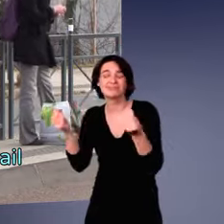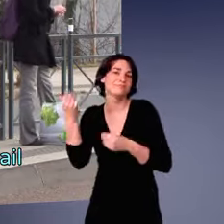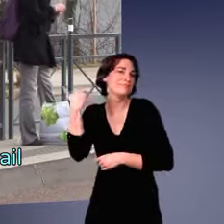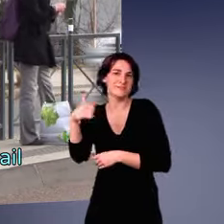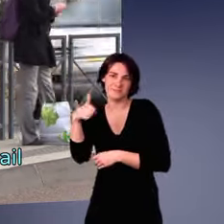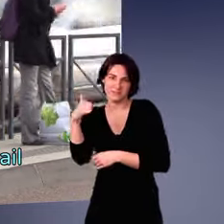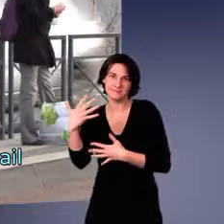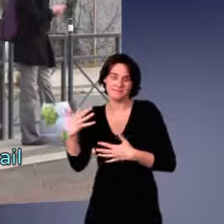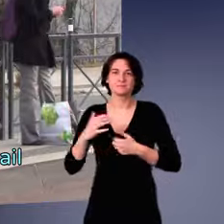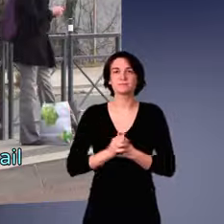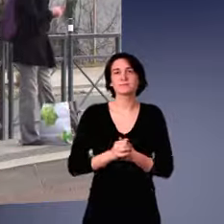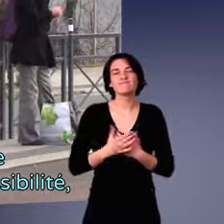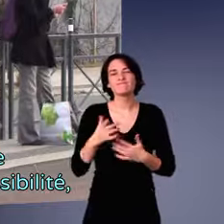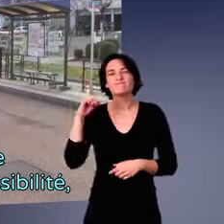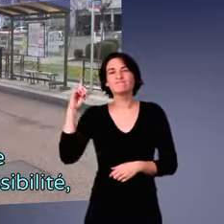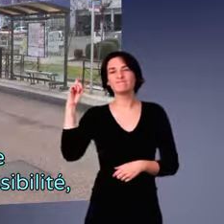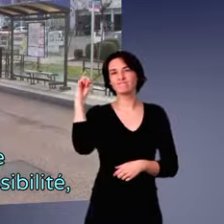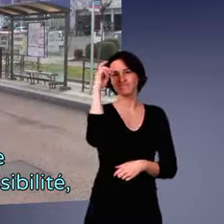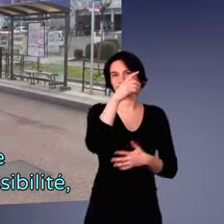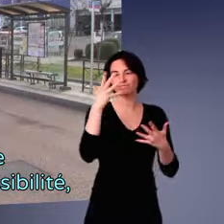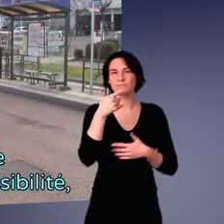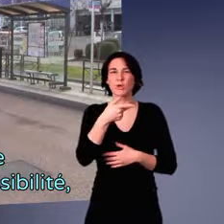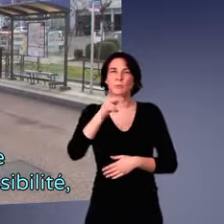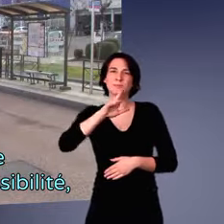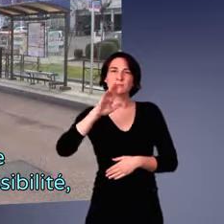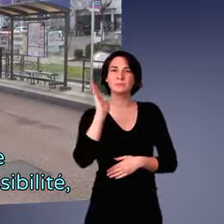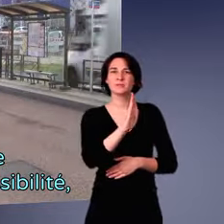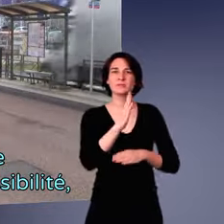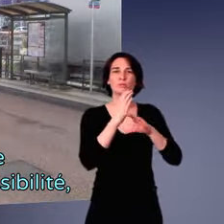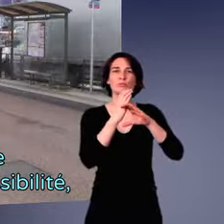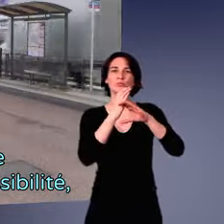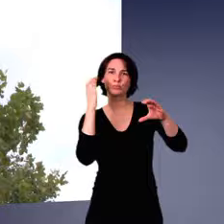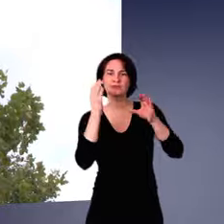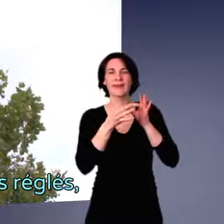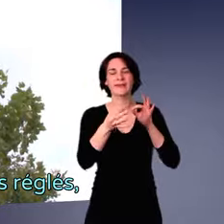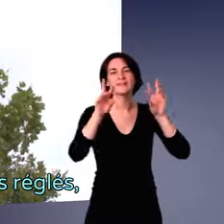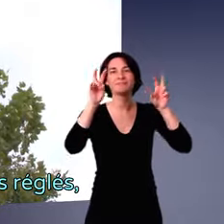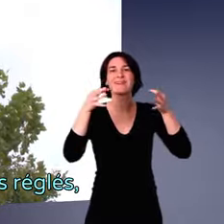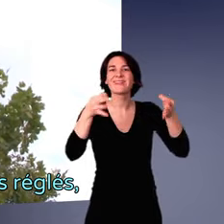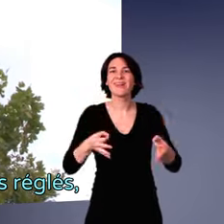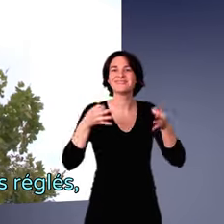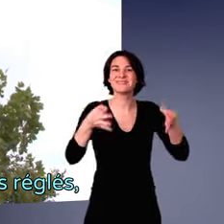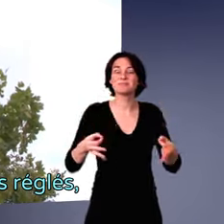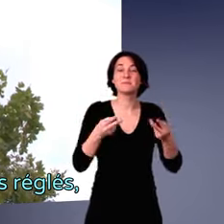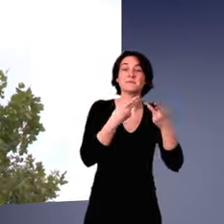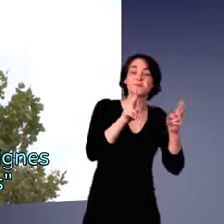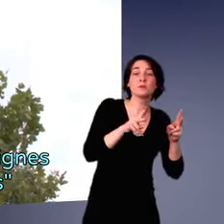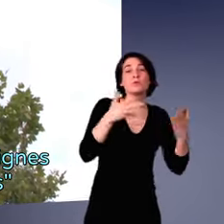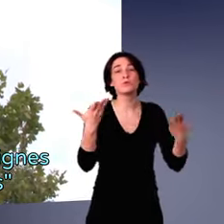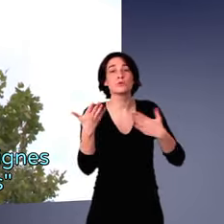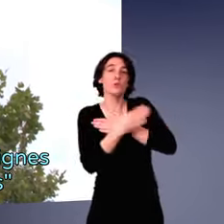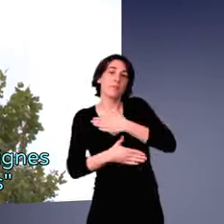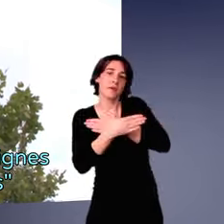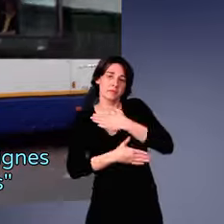bien sûr malgré le travail important accompli depuis la mise en place du schéma directeur d'accessibilité tous les problèmes ne sont pas réglés